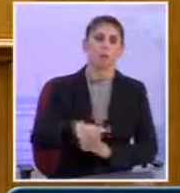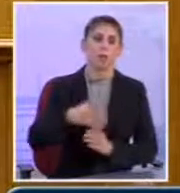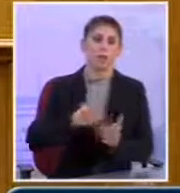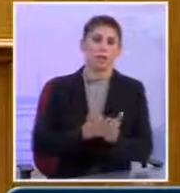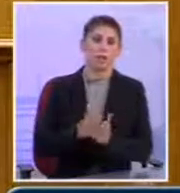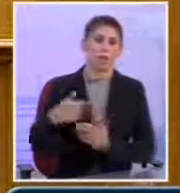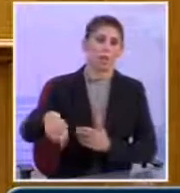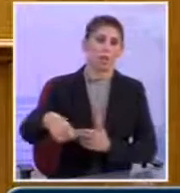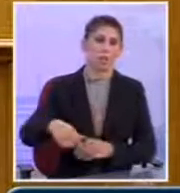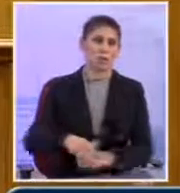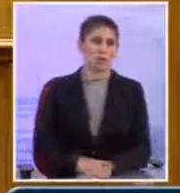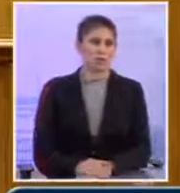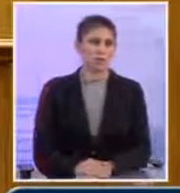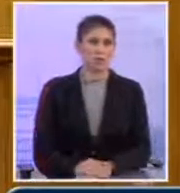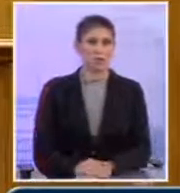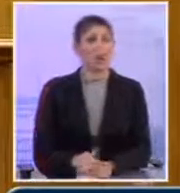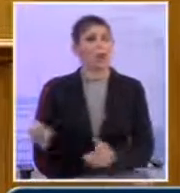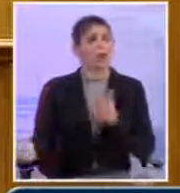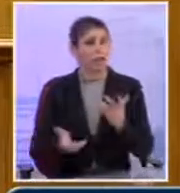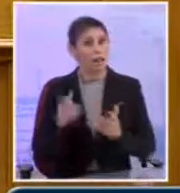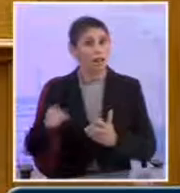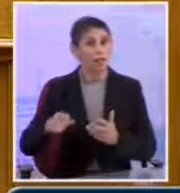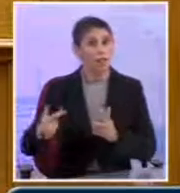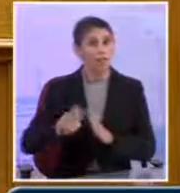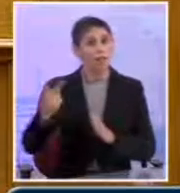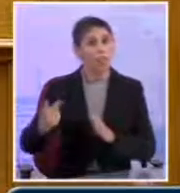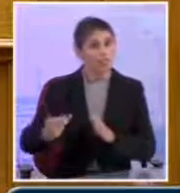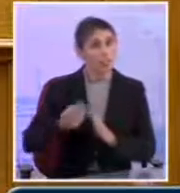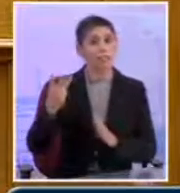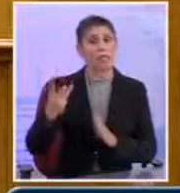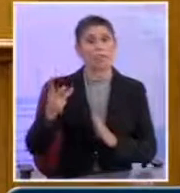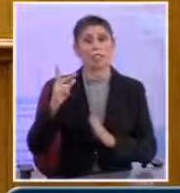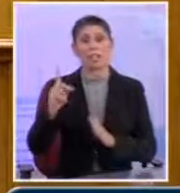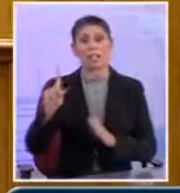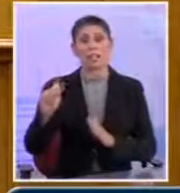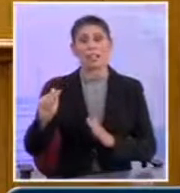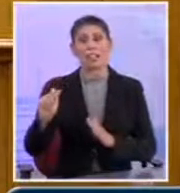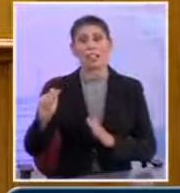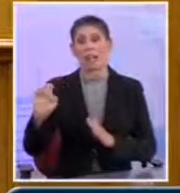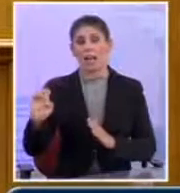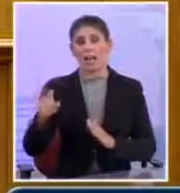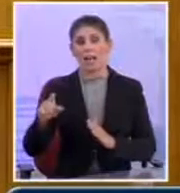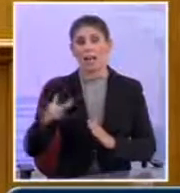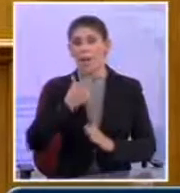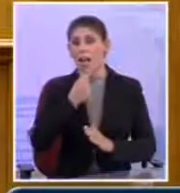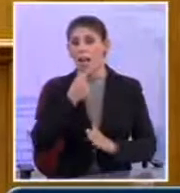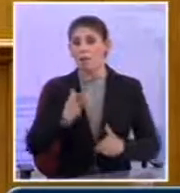δικαιοσύνη. Και κάηκε λοιπόν δεύτερη και τρίτη φορά το ΚΔΑΙ Ασπροπύργου. Και αυτή η